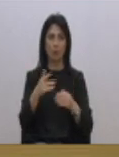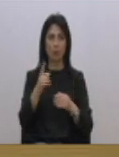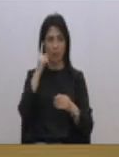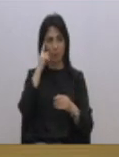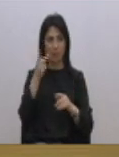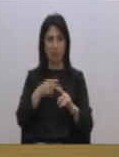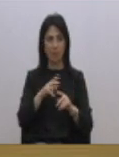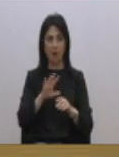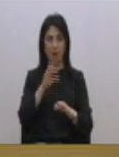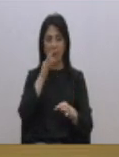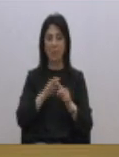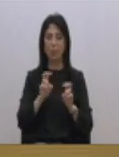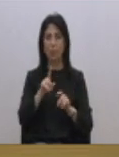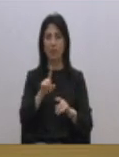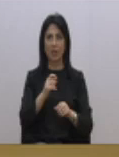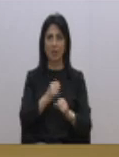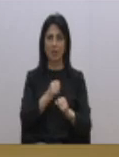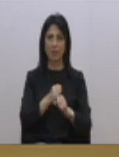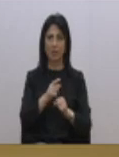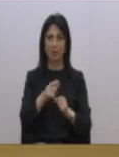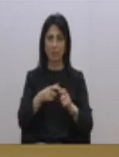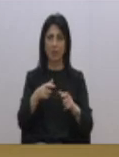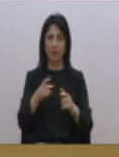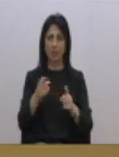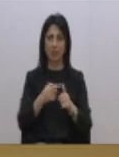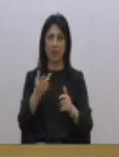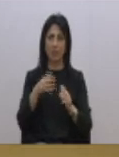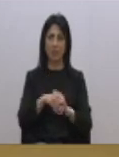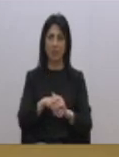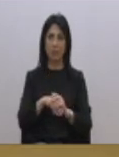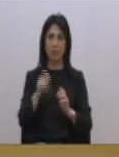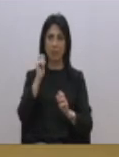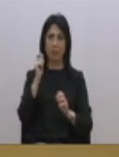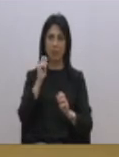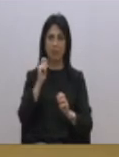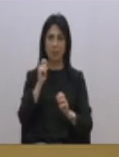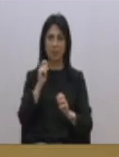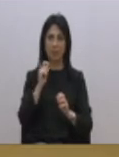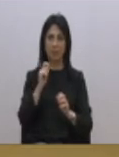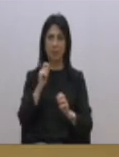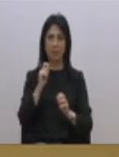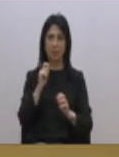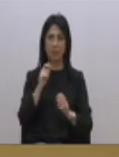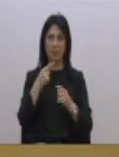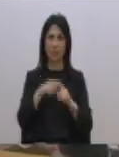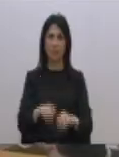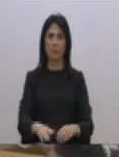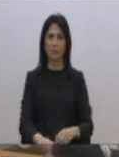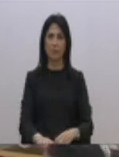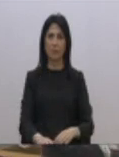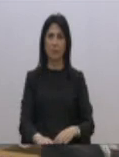დაფიქრდეთ იმ აღა პასუხისმგებლობაზე, რომელიც თქვენ მანდატი ითვალისწინებს შესვენება ტექნიკურად.